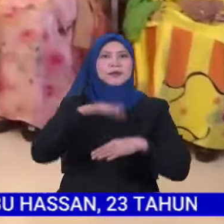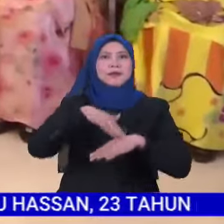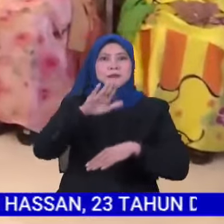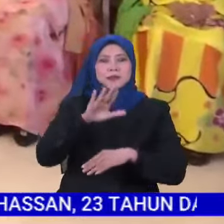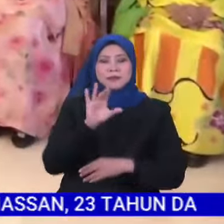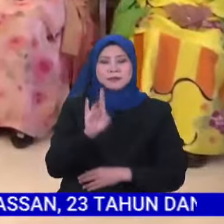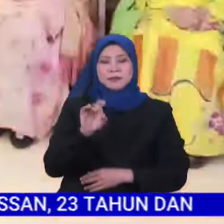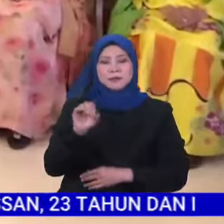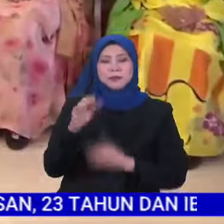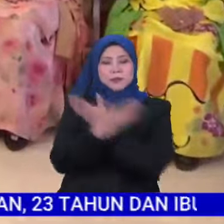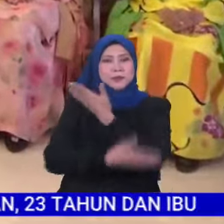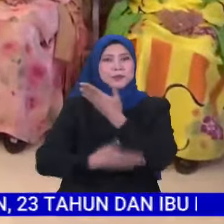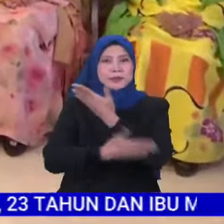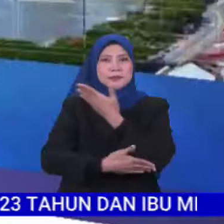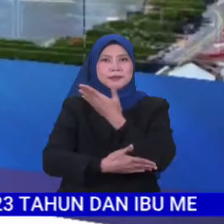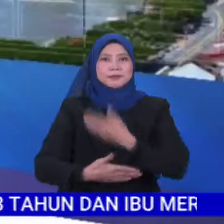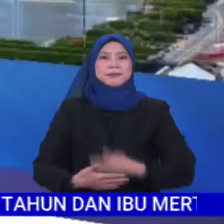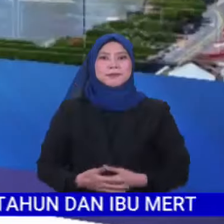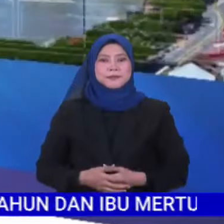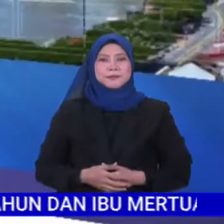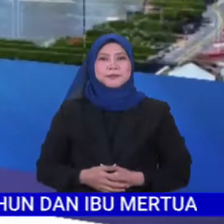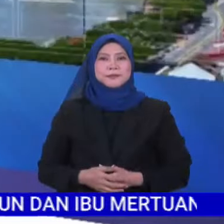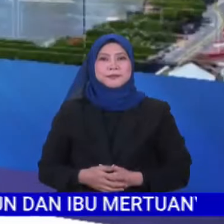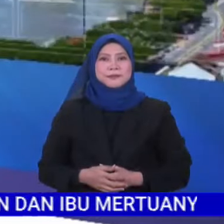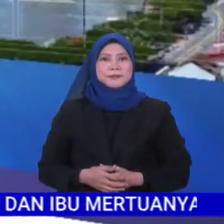lebih 80 negara dan